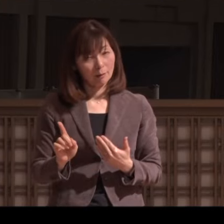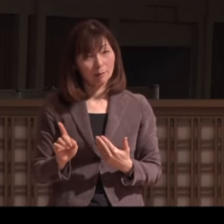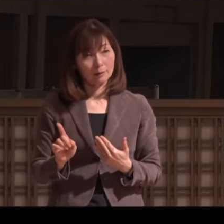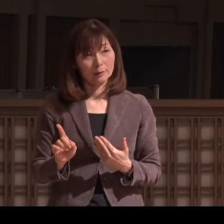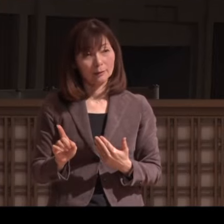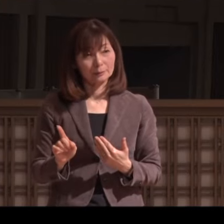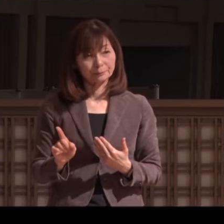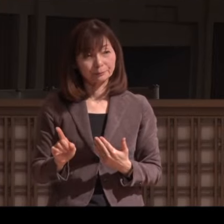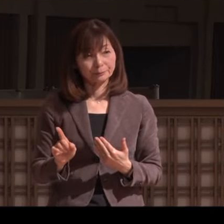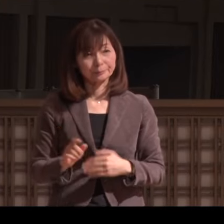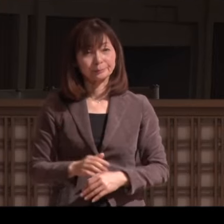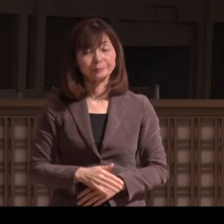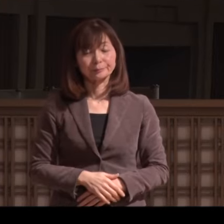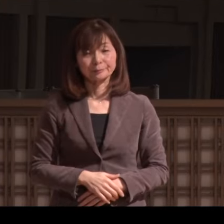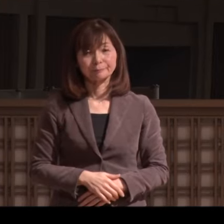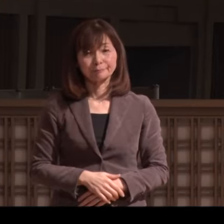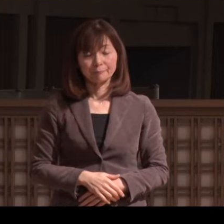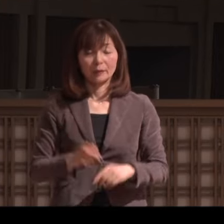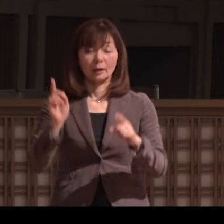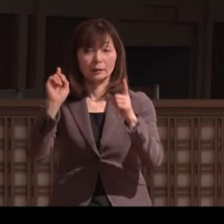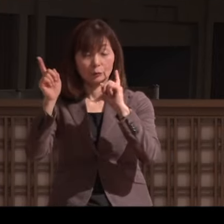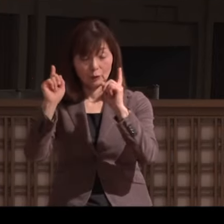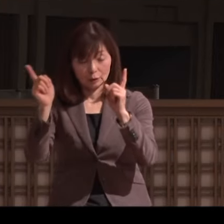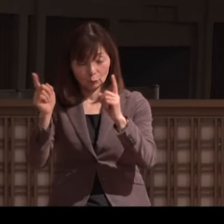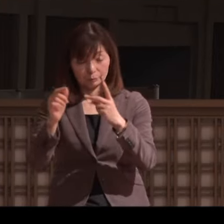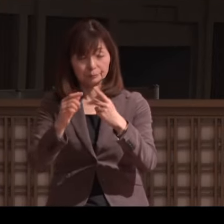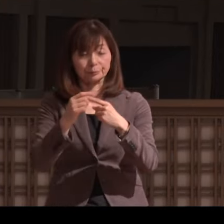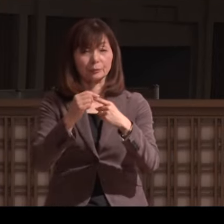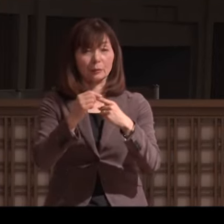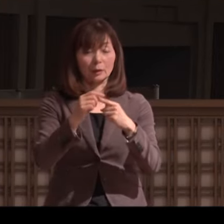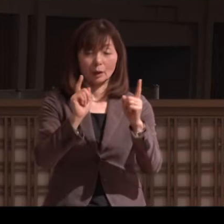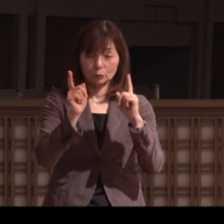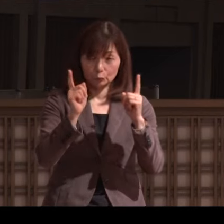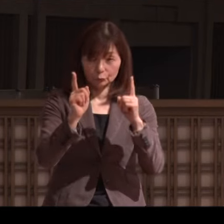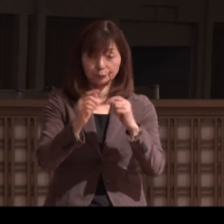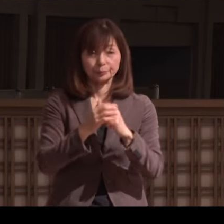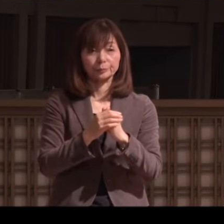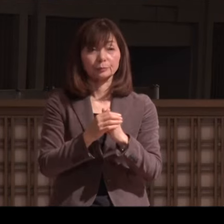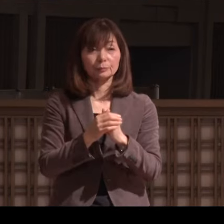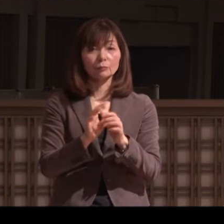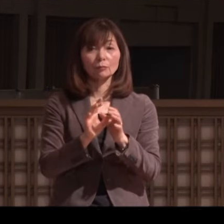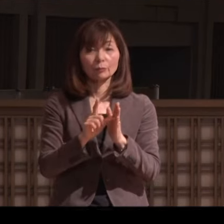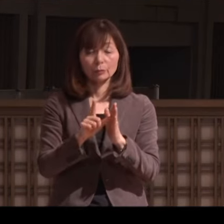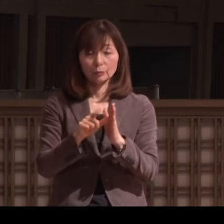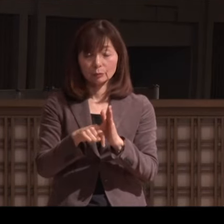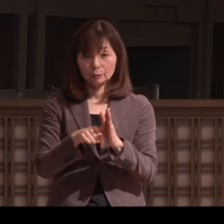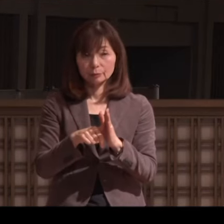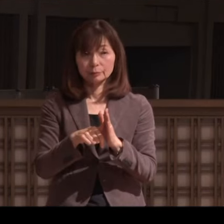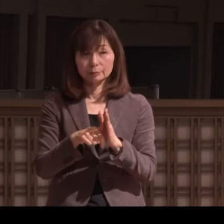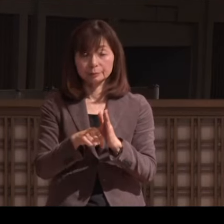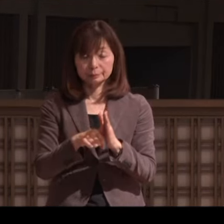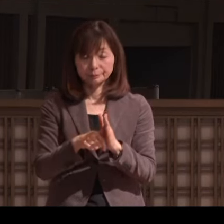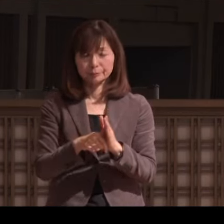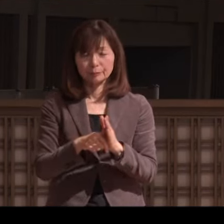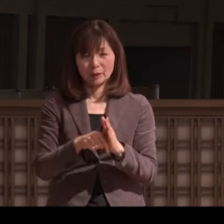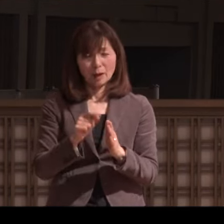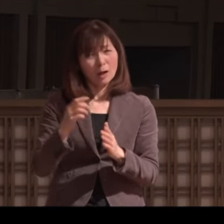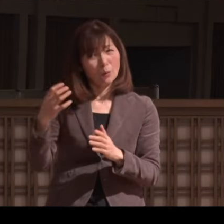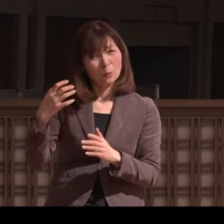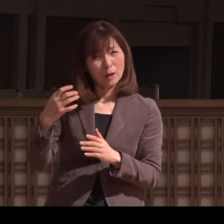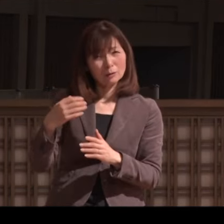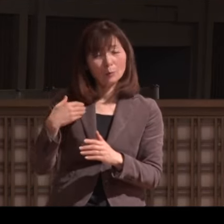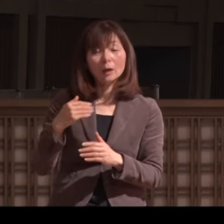えっとねレクリエーションとかま遊ぶとかねいう時にこういう言い方するとお叱れ受ける